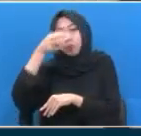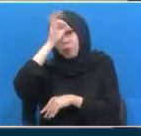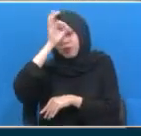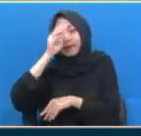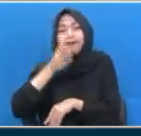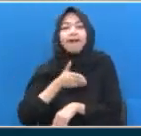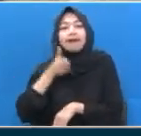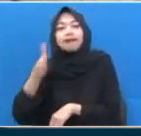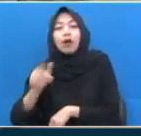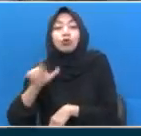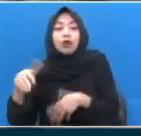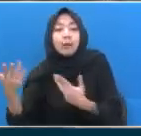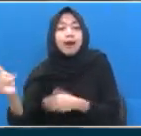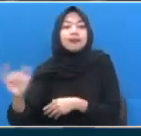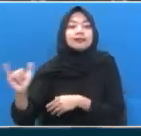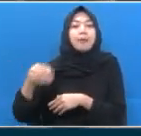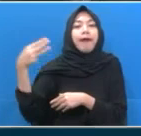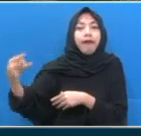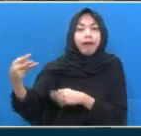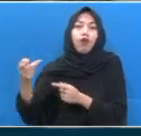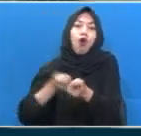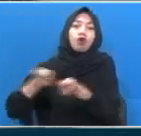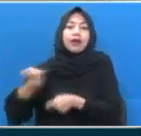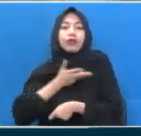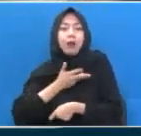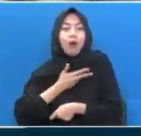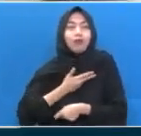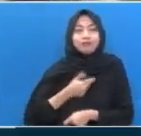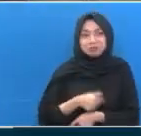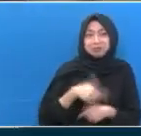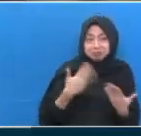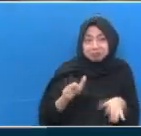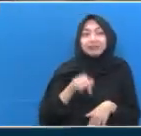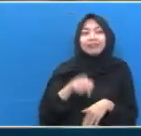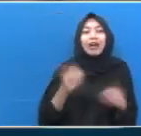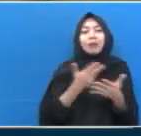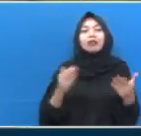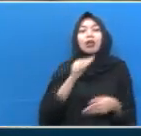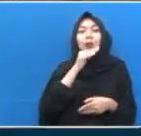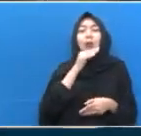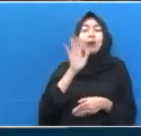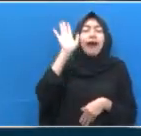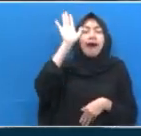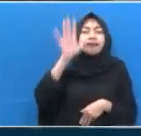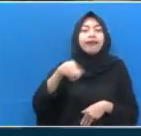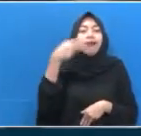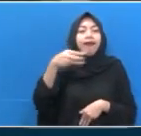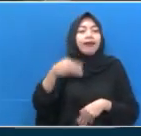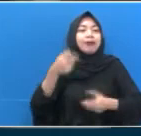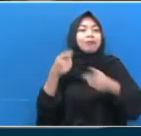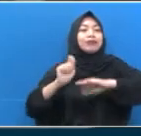berkoordinasi dengan kliennya publik pun menanti apa yang akan diungkap eliaser tim persidangan nanti